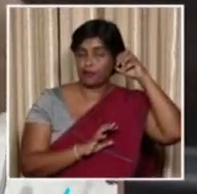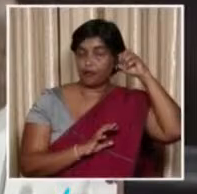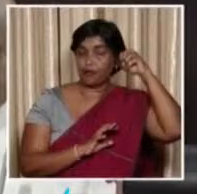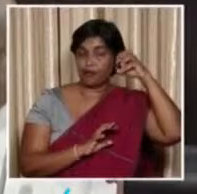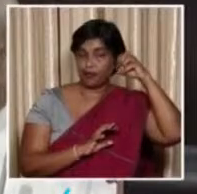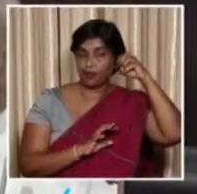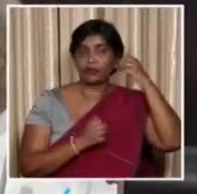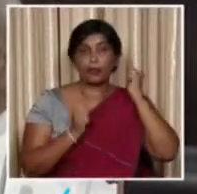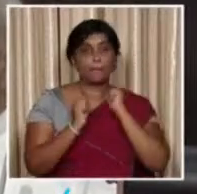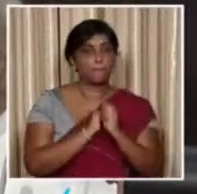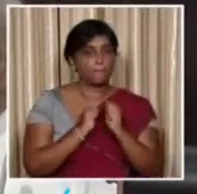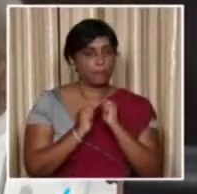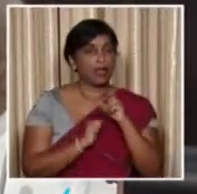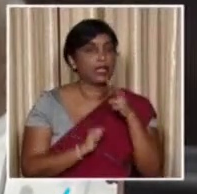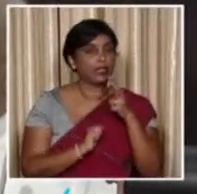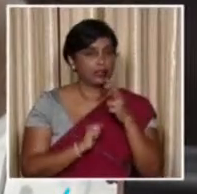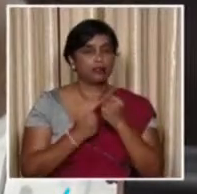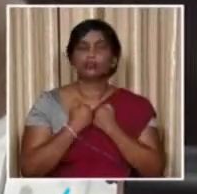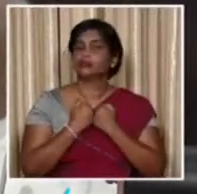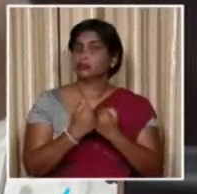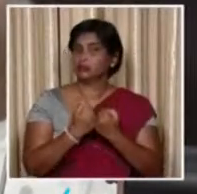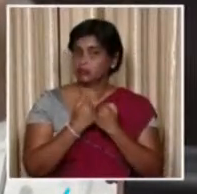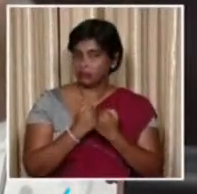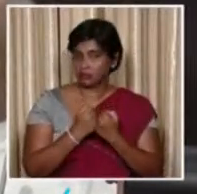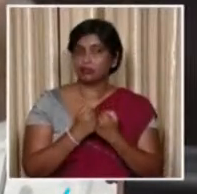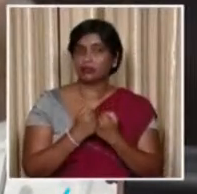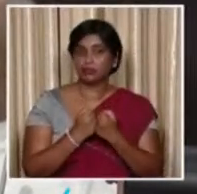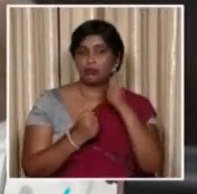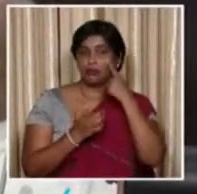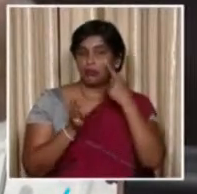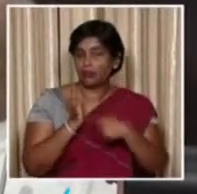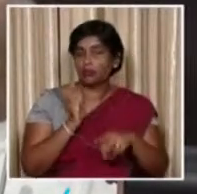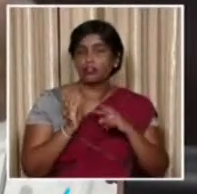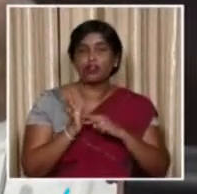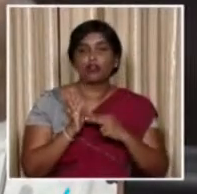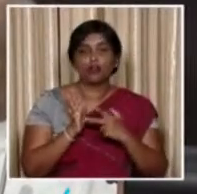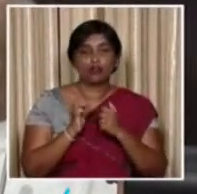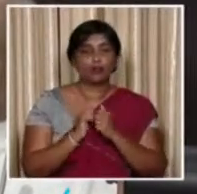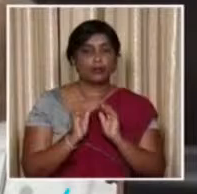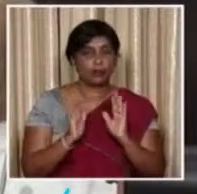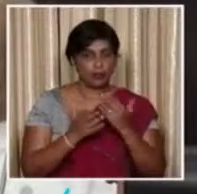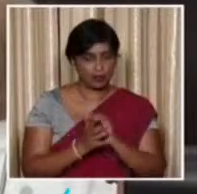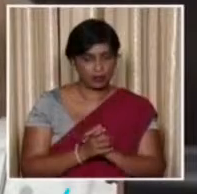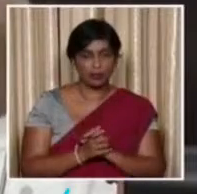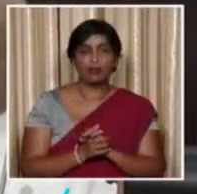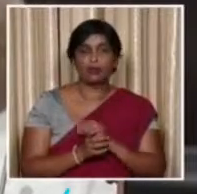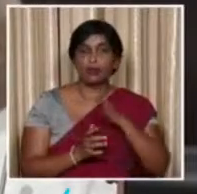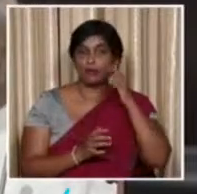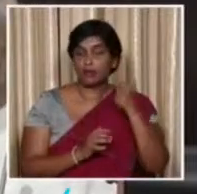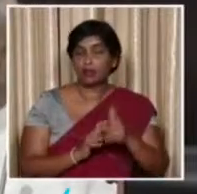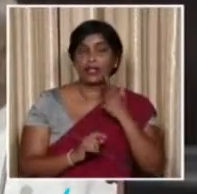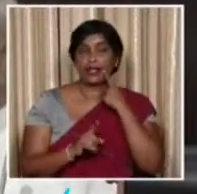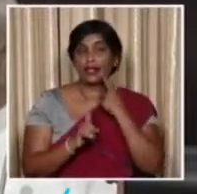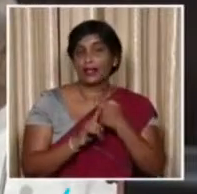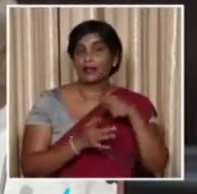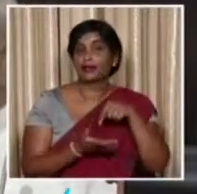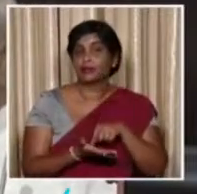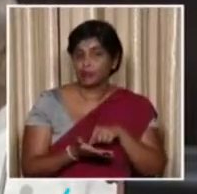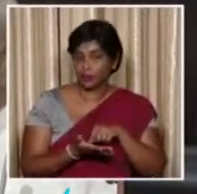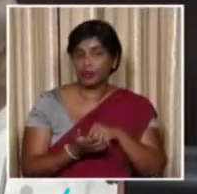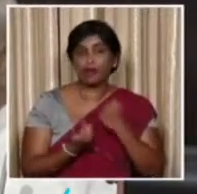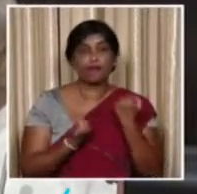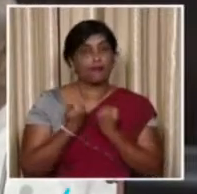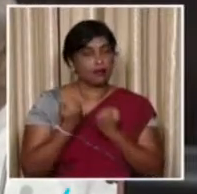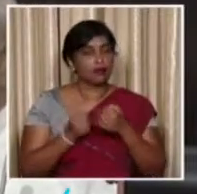ඒකාබද්ධ විදුලි බස් රථ 200ක් ධාවනය කිරීමේ නියම ව්‍යාකෘතියක් ආරම්භ කරනවා. ඓතිහාසික මහනුවර නගරෙහි